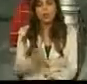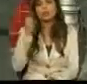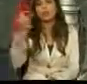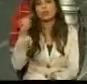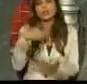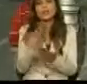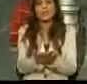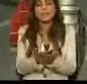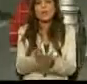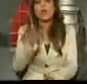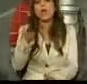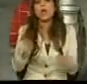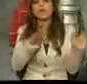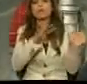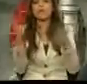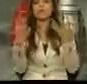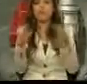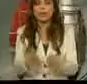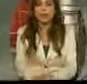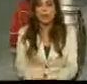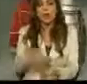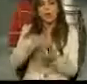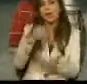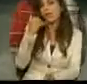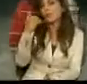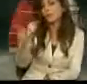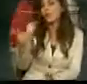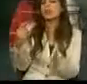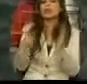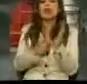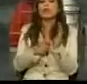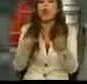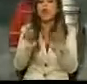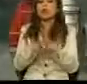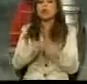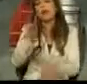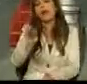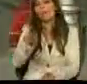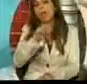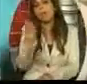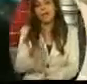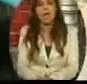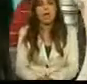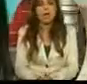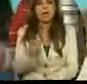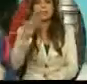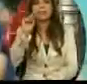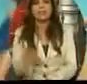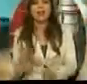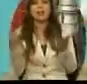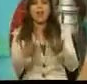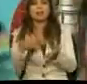החבילה ב-1,980 שקלים. במרכז ההזמנות דרשו על אותה חבילה 2,100 שקלים. בדן אלת ההפרשים